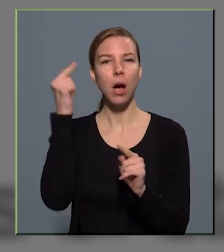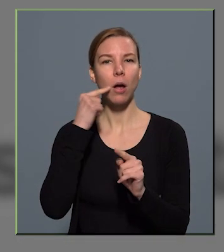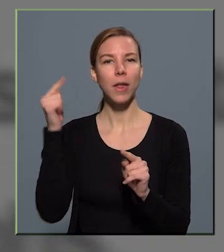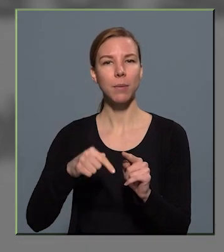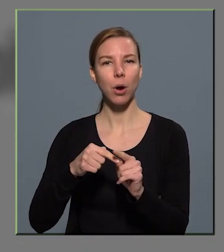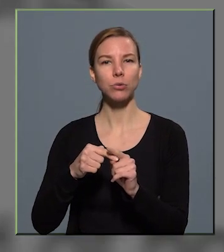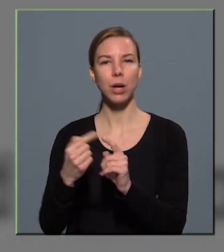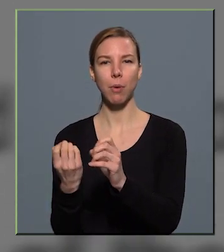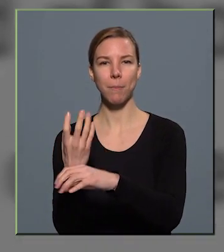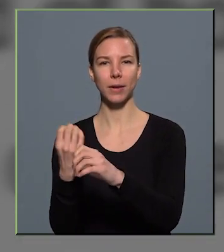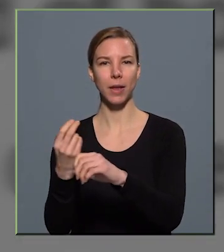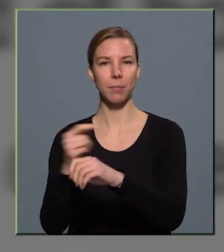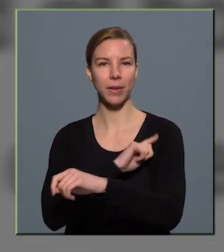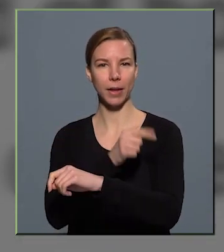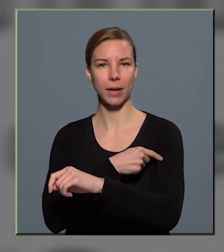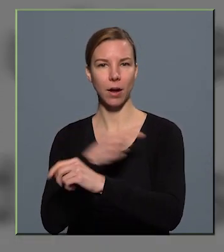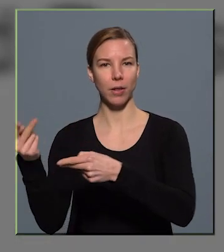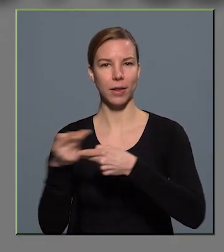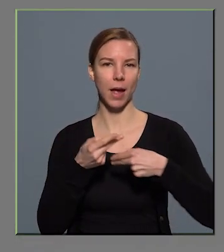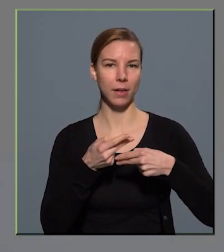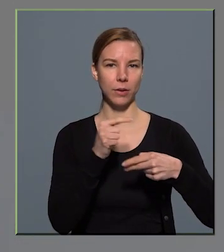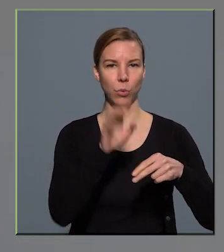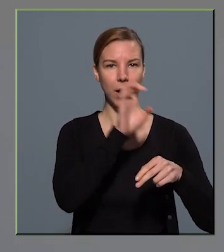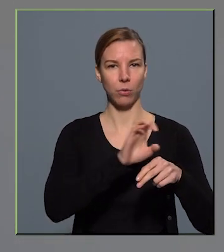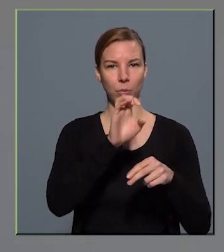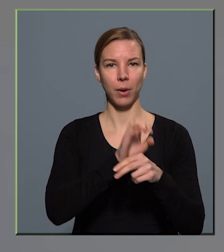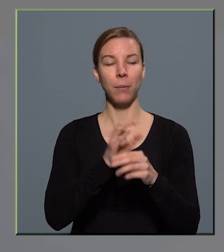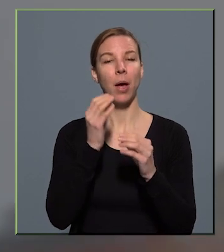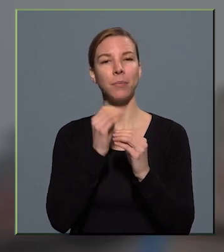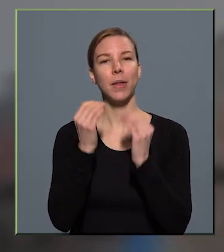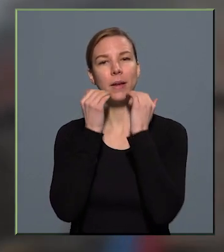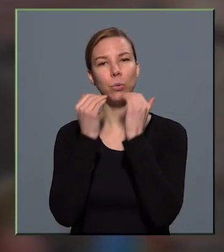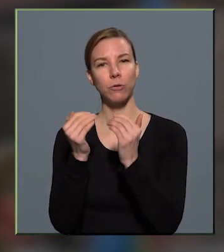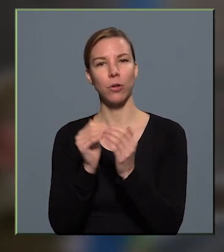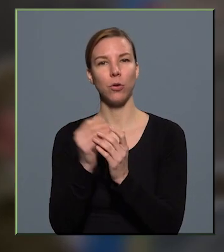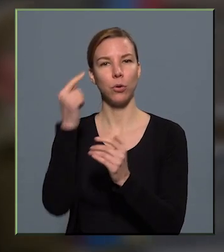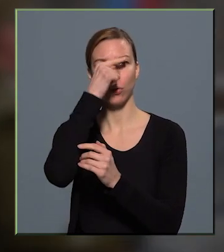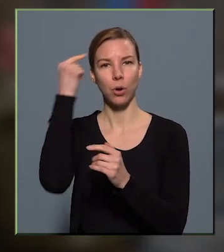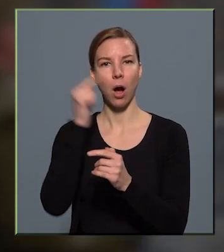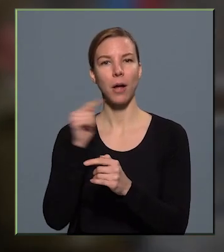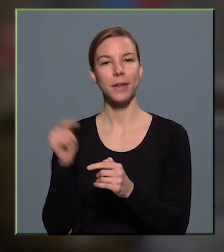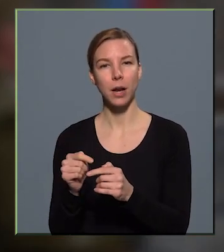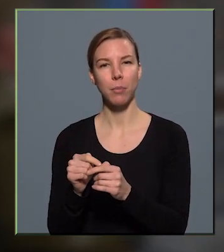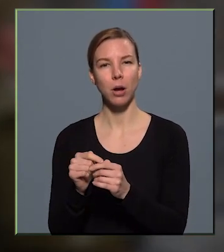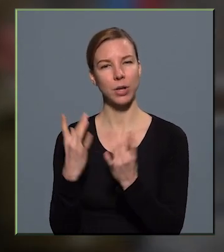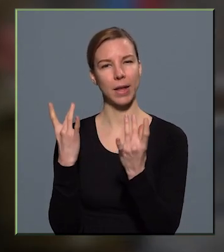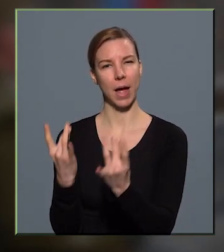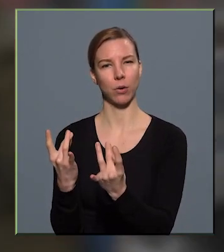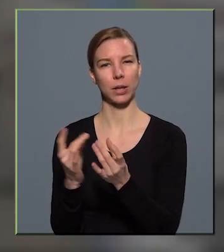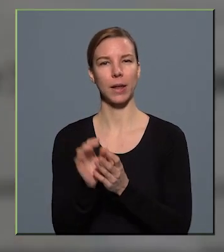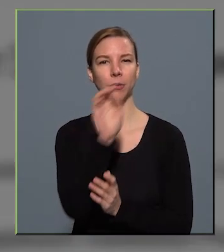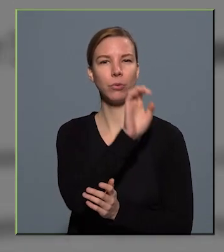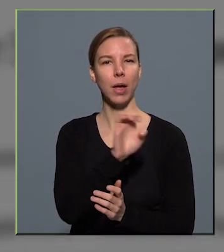energiát szállítjuk be Európába, ezért üdvözöljük és nagyra becsüljük, hogy Azerbajdzsán elkötelezte magát az